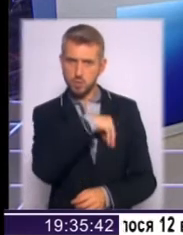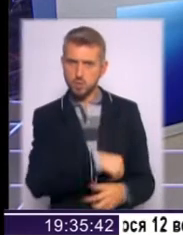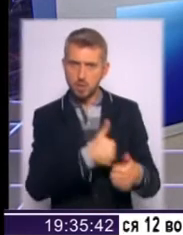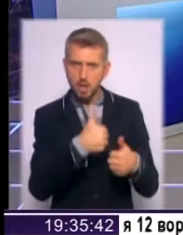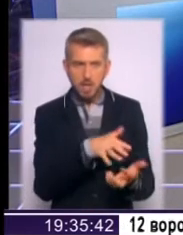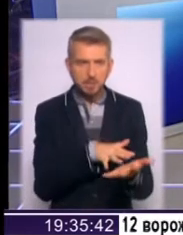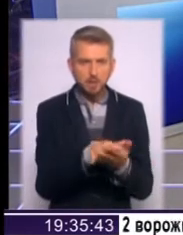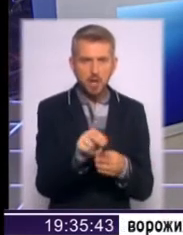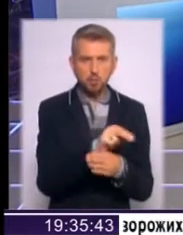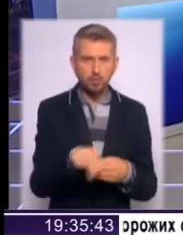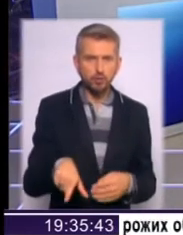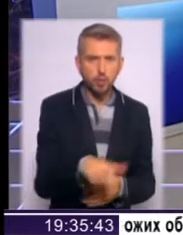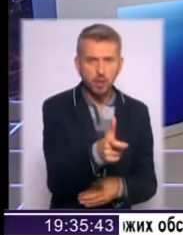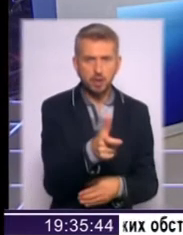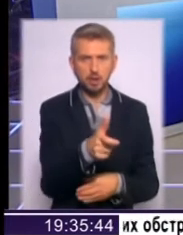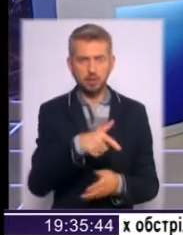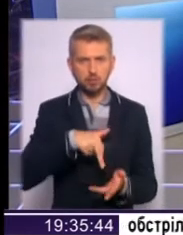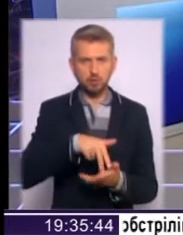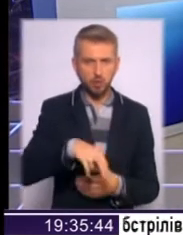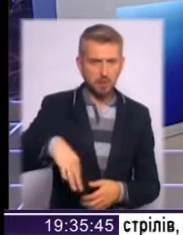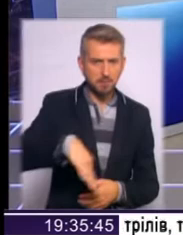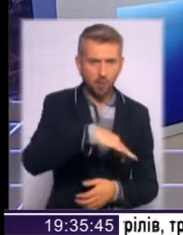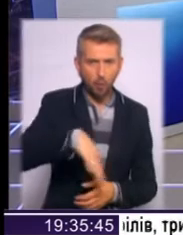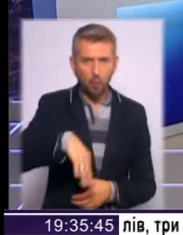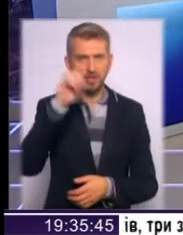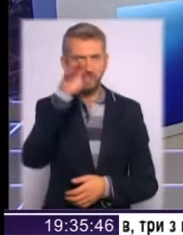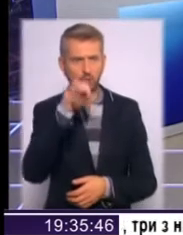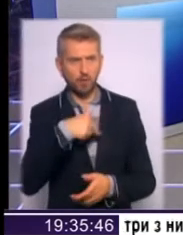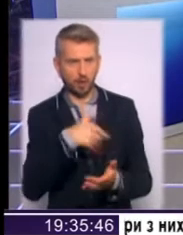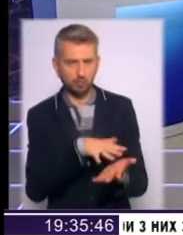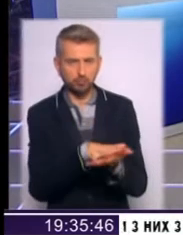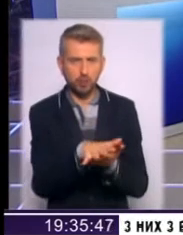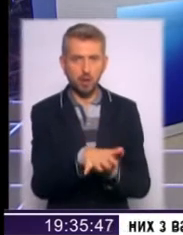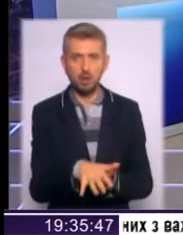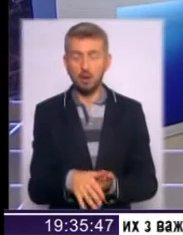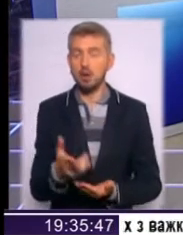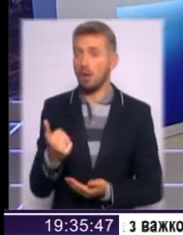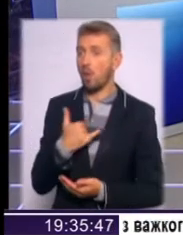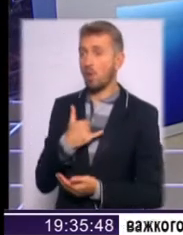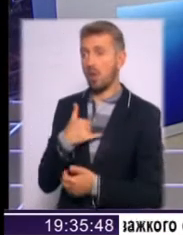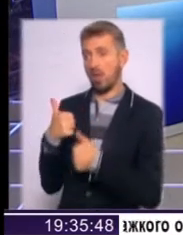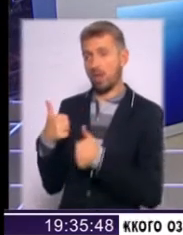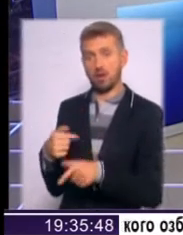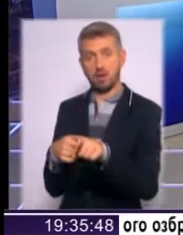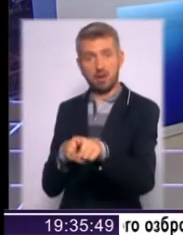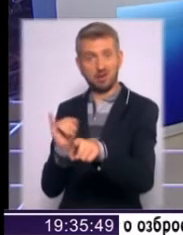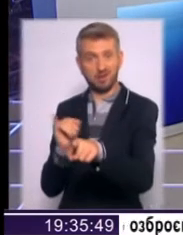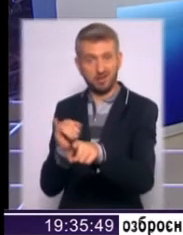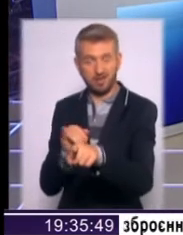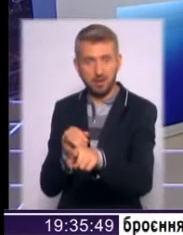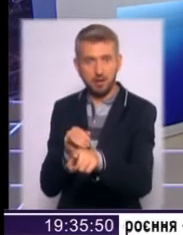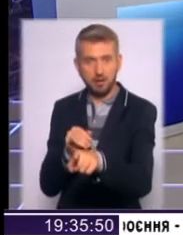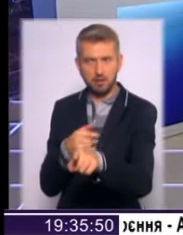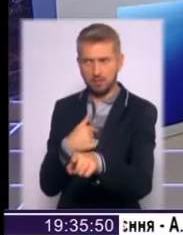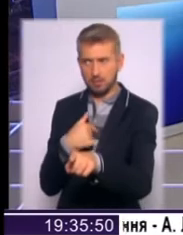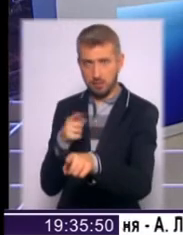ці ж ремонти доріг, пішоходи, там переходи, світофори і все інше. Да, в мене класно, зараз в нього ніяк. Давайте я... Ми маємо, да, я